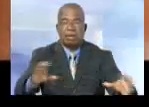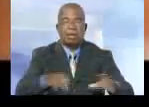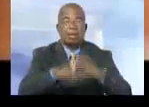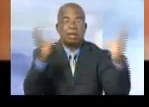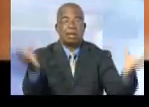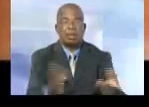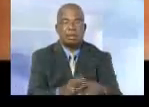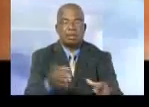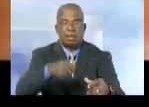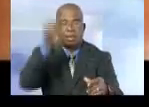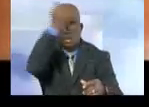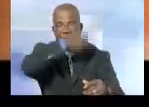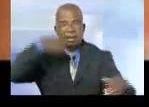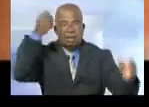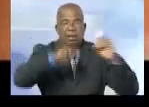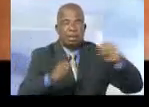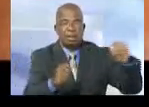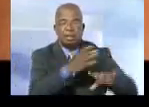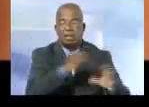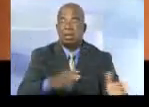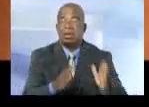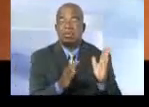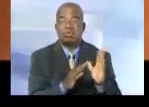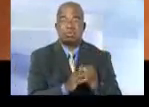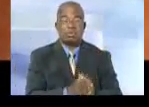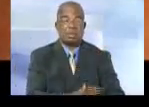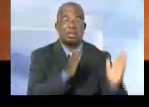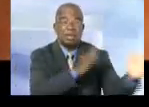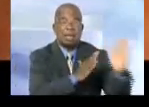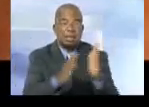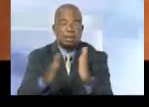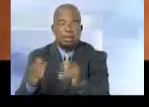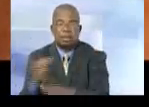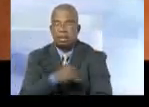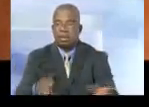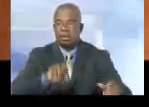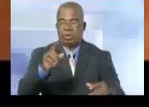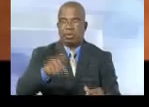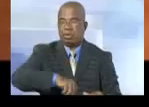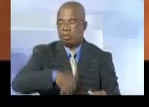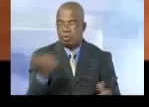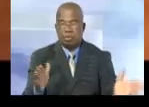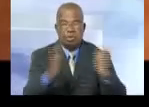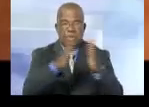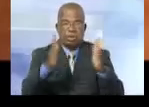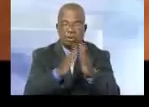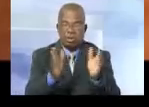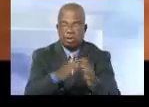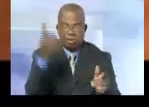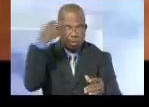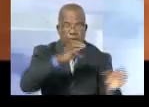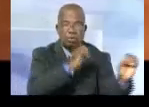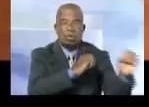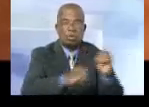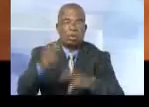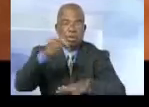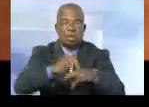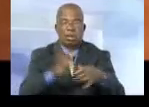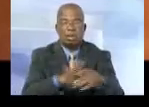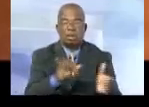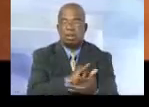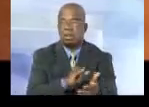la CEDEAO est en pleine préparation du prochain sommet ordinaire des chefs d'État de l'organisation qui est prévu